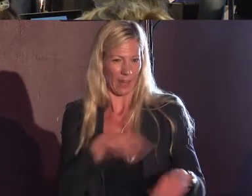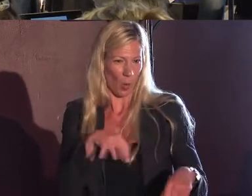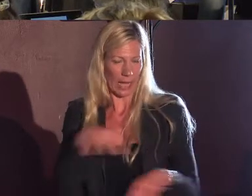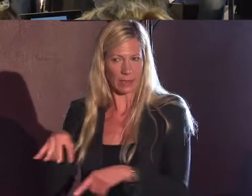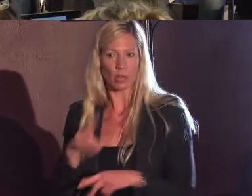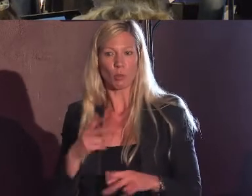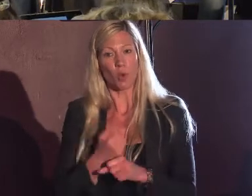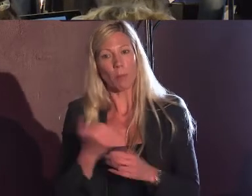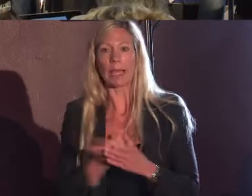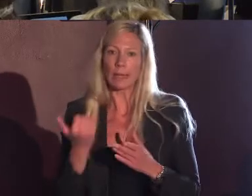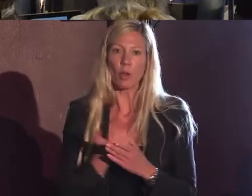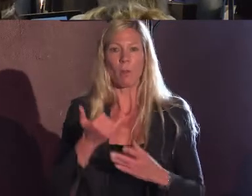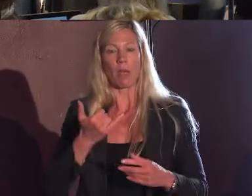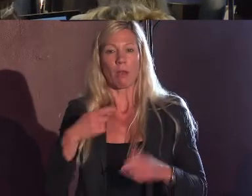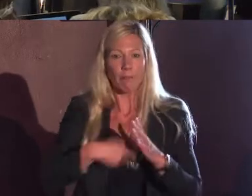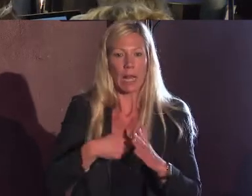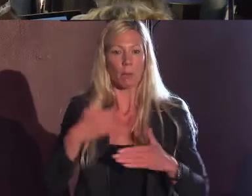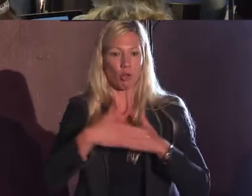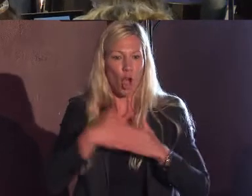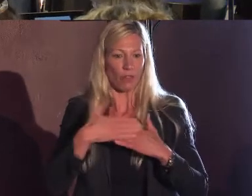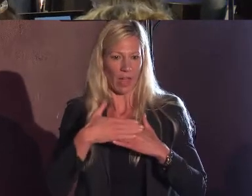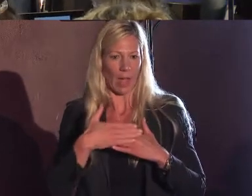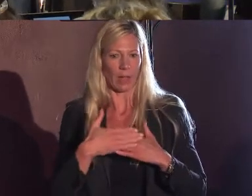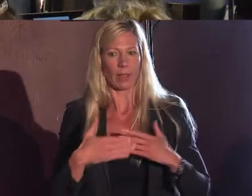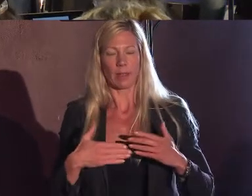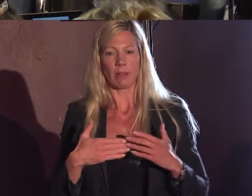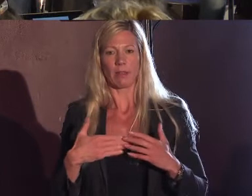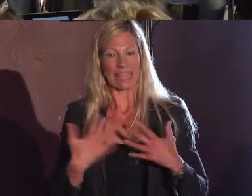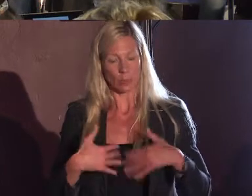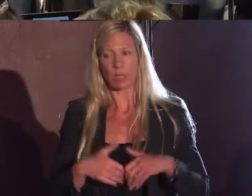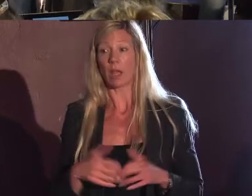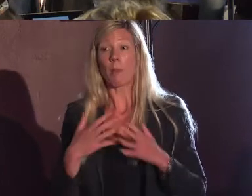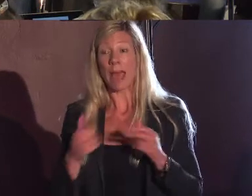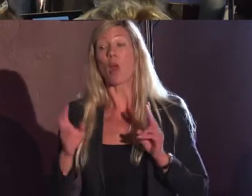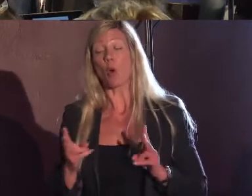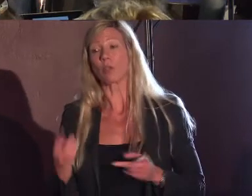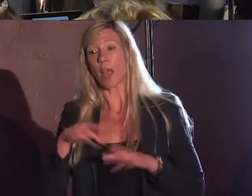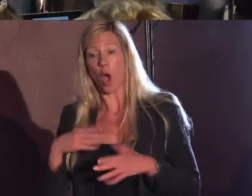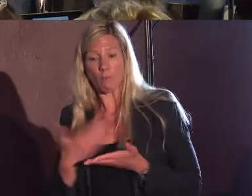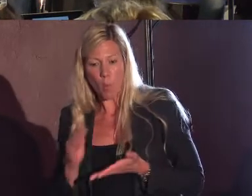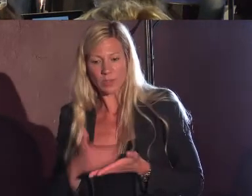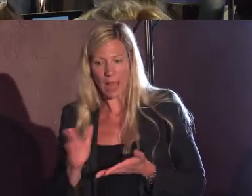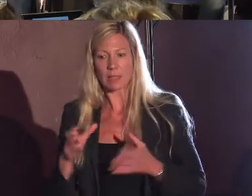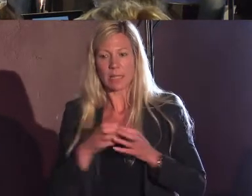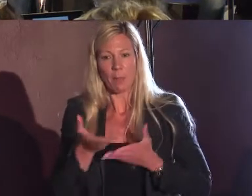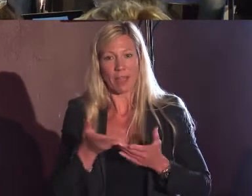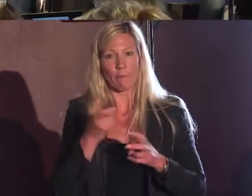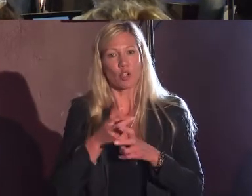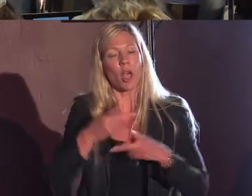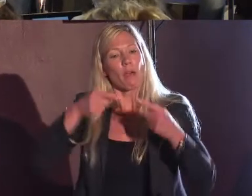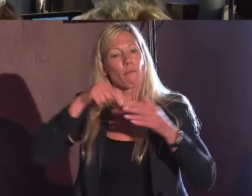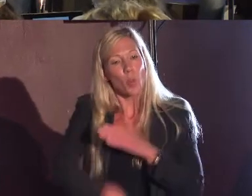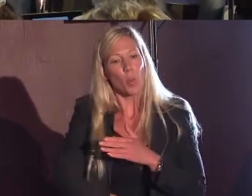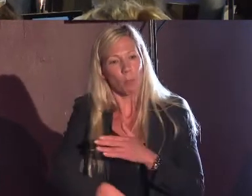och dataspelsindustrin och finns där. Men förutom det så har vi också fortsatt samarbetet, att fördjupa samarbetet med